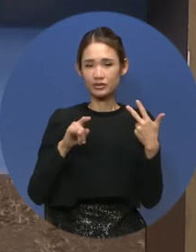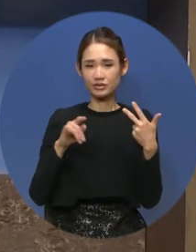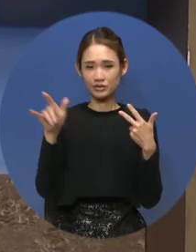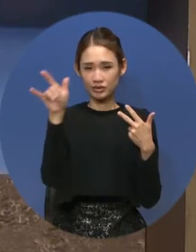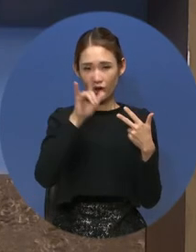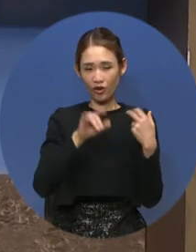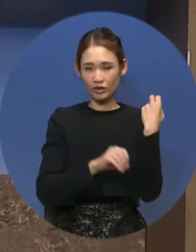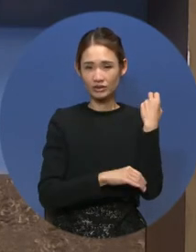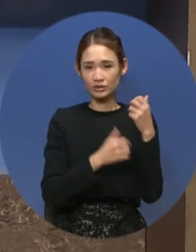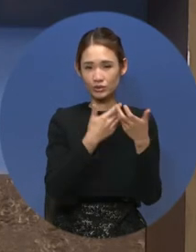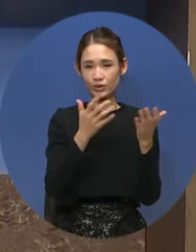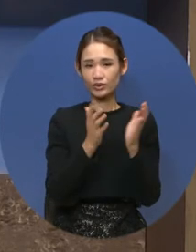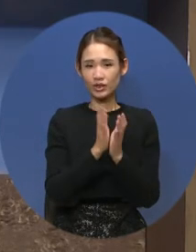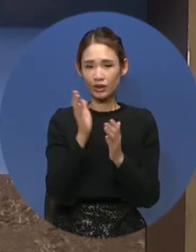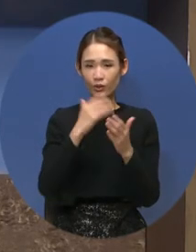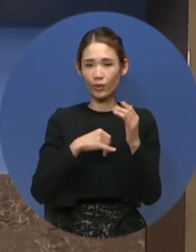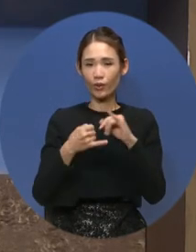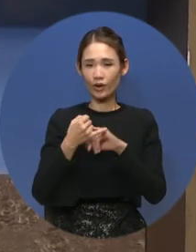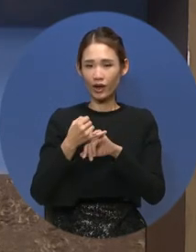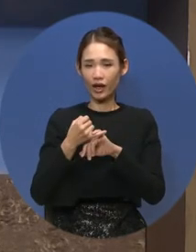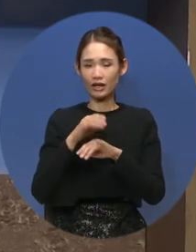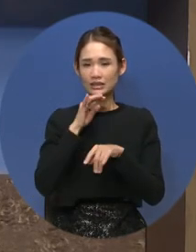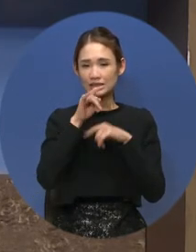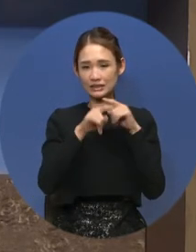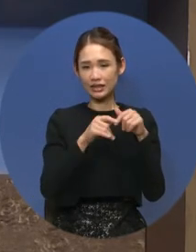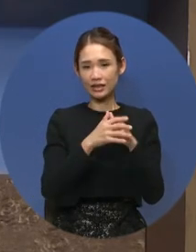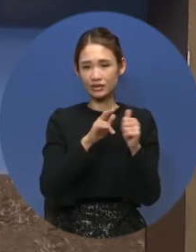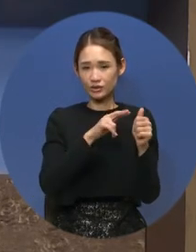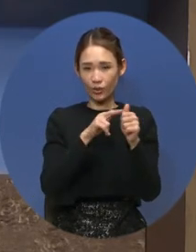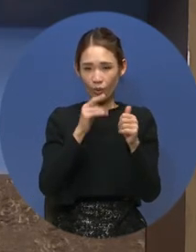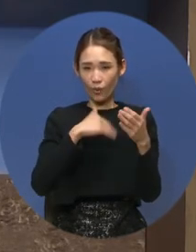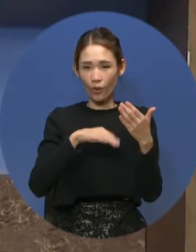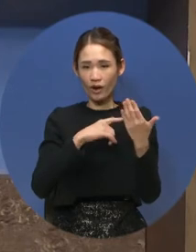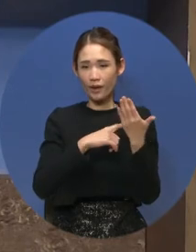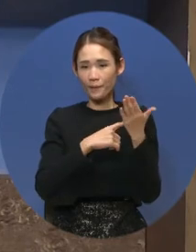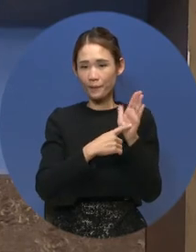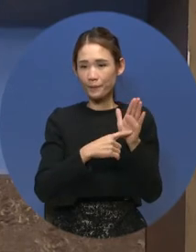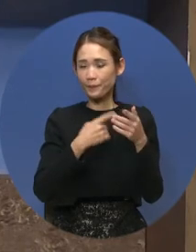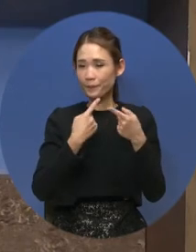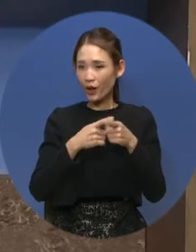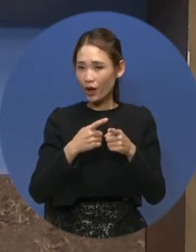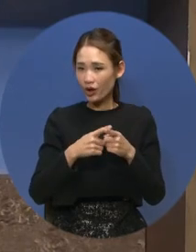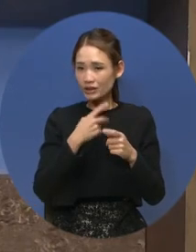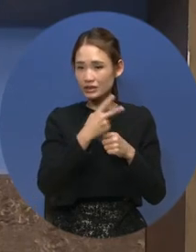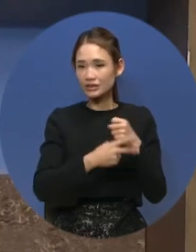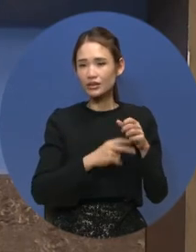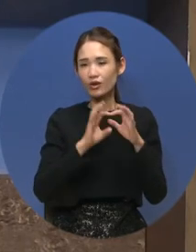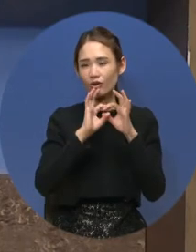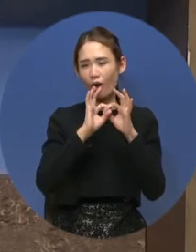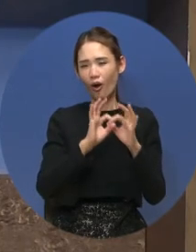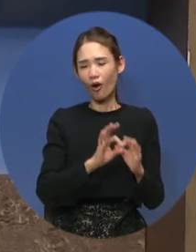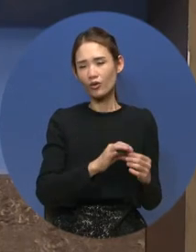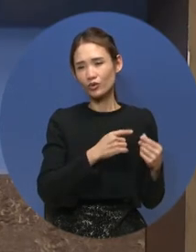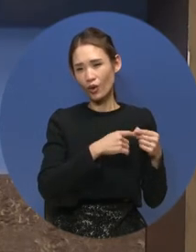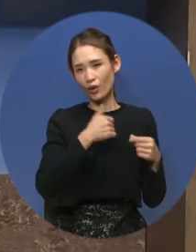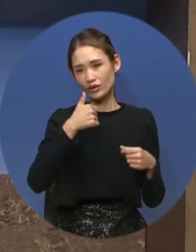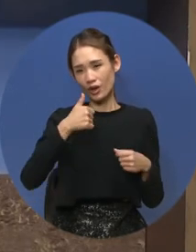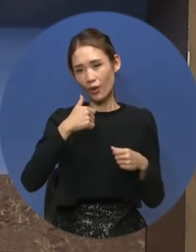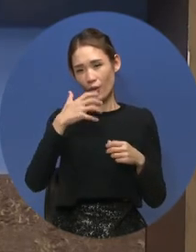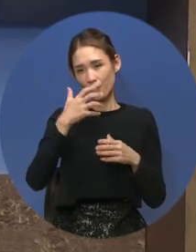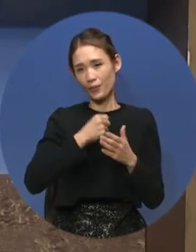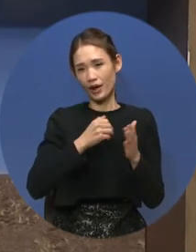이행 및 정보 공개 평가에서는 또 영등포구가 2년 연속이나 최고 등급을